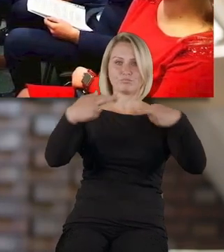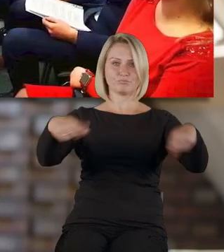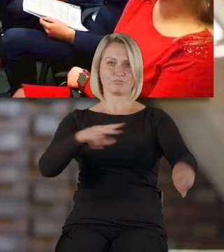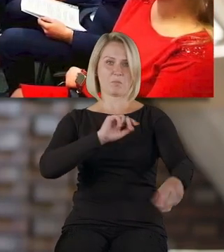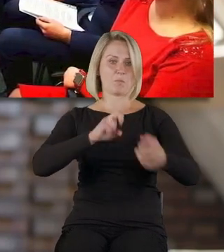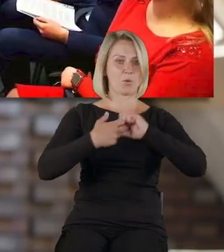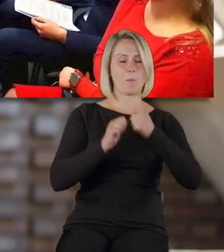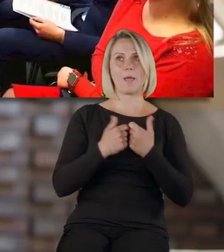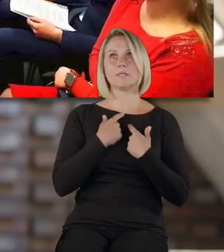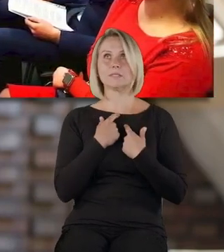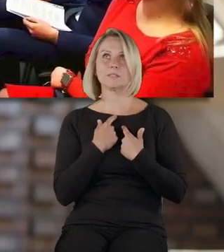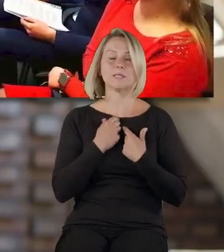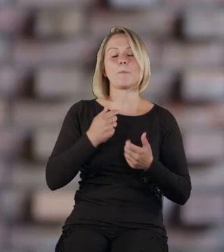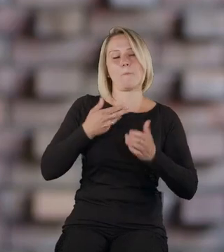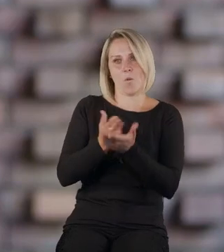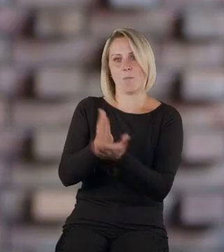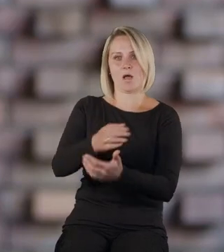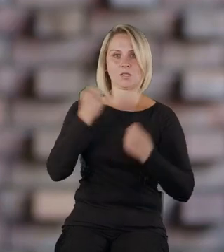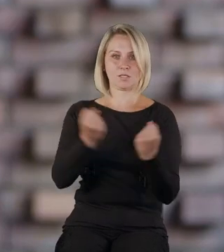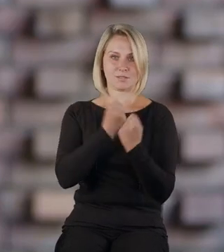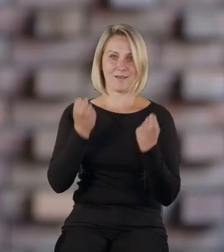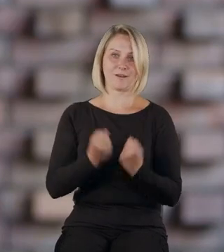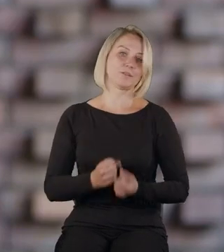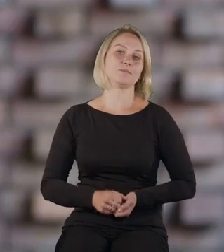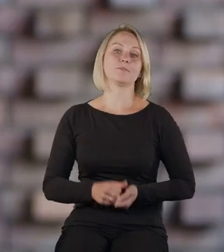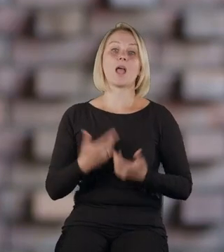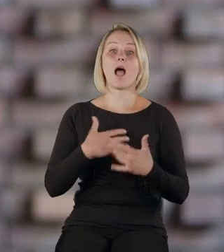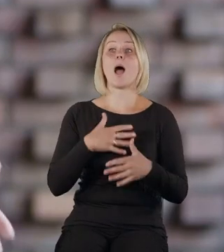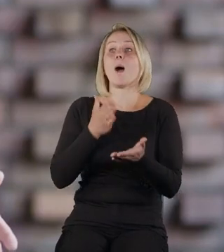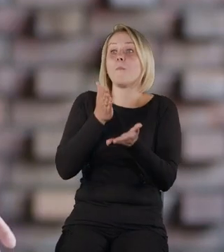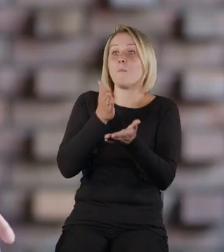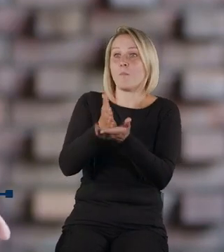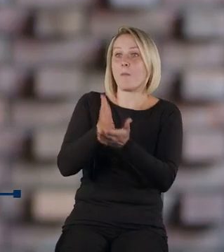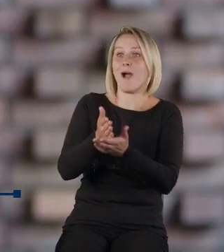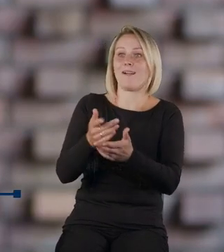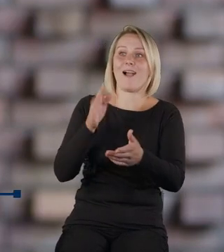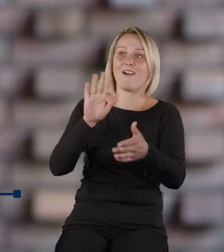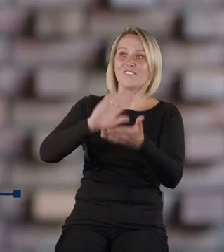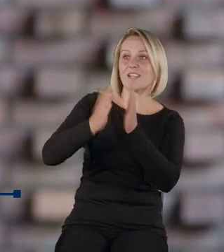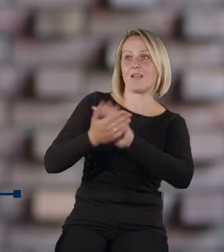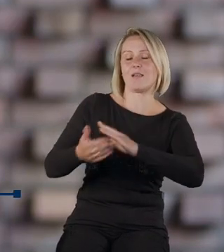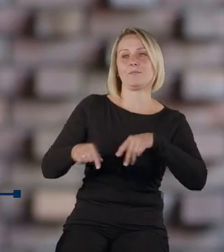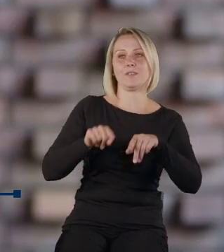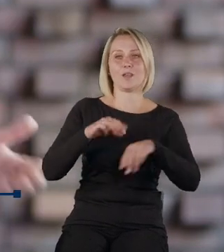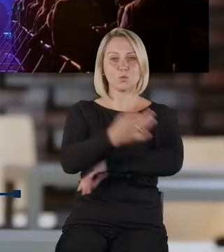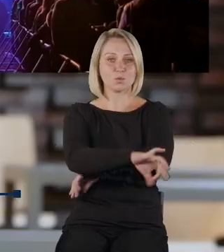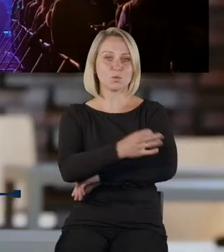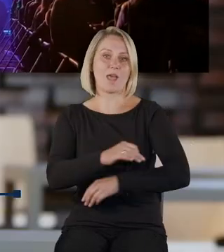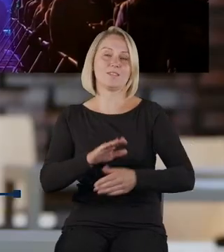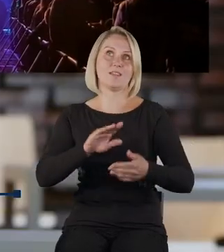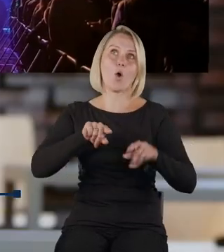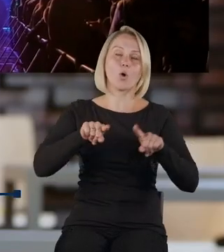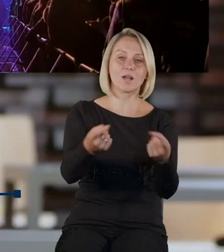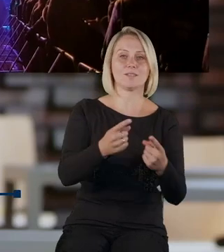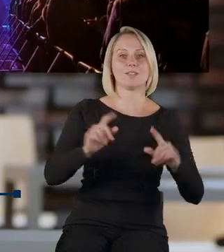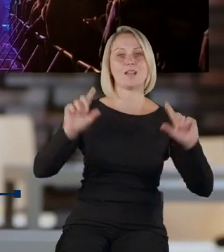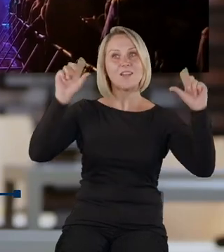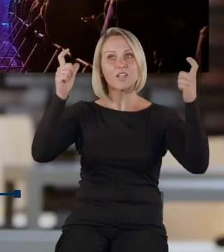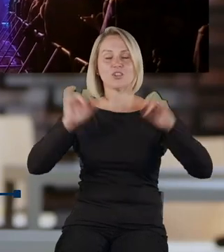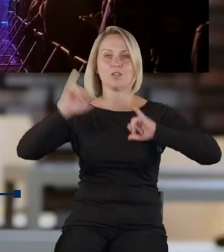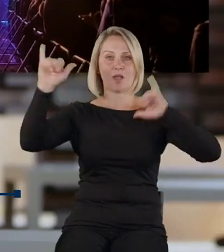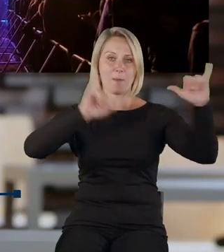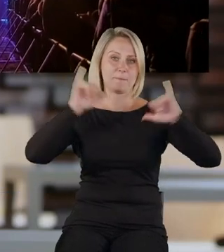a my staramy się im jak najlepiej pomóc. Przede wszystkim integrujemy brać studencką, organizując różnego rodzaju wydarzenia czy